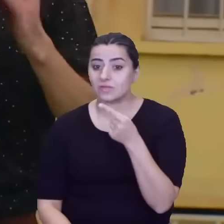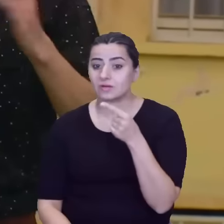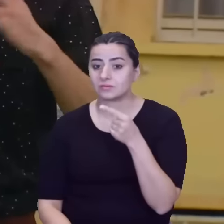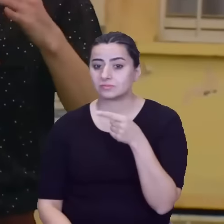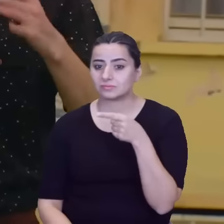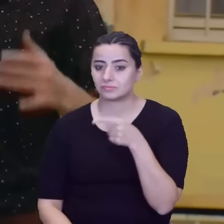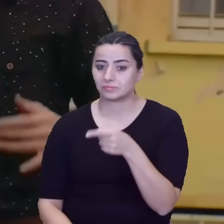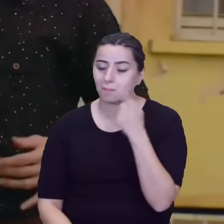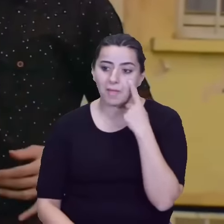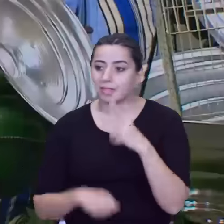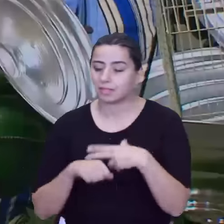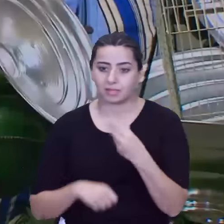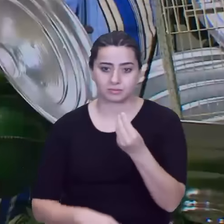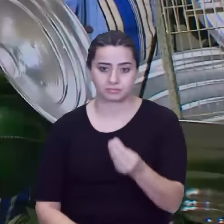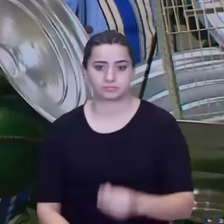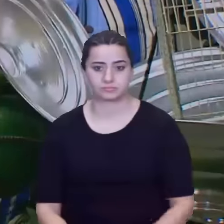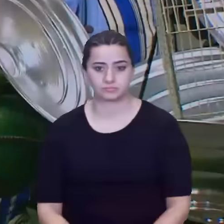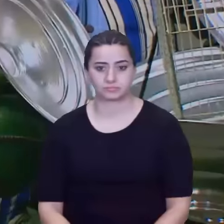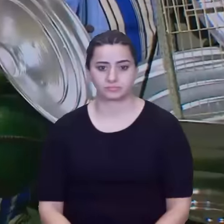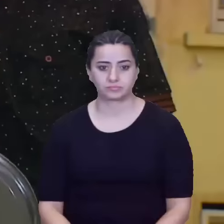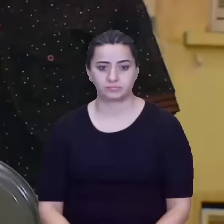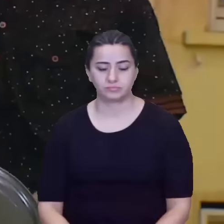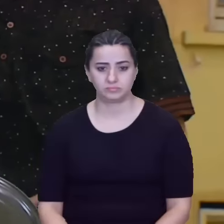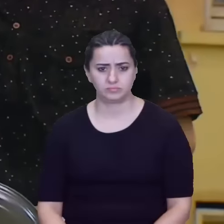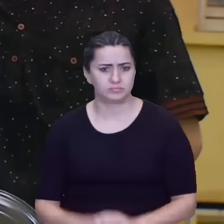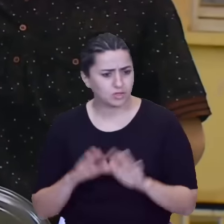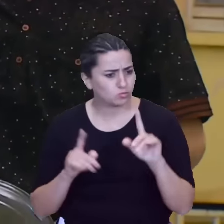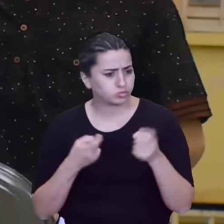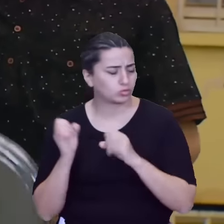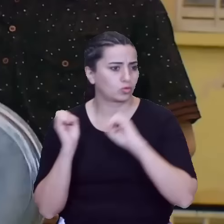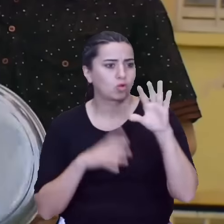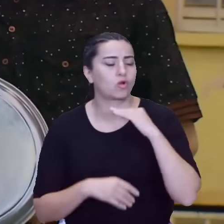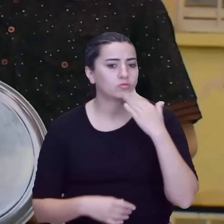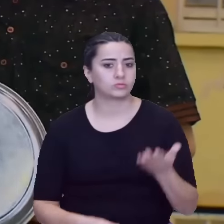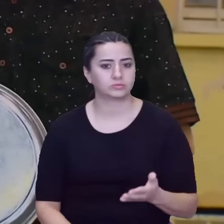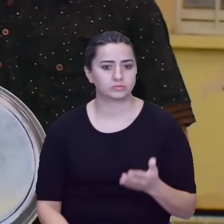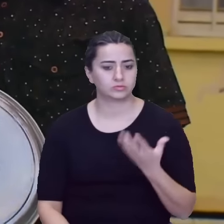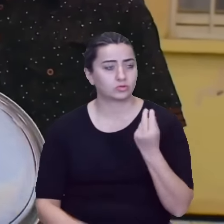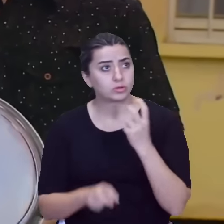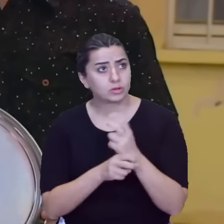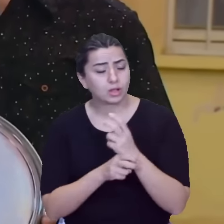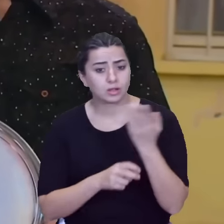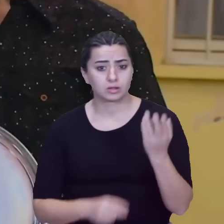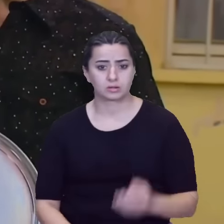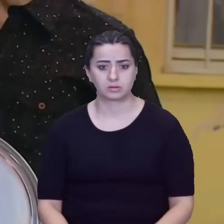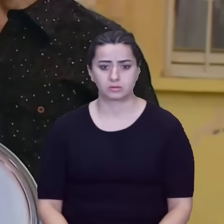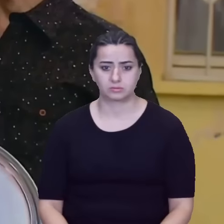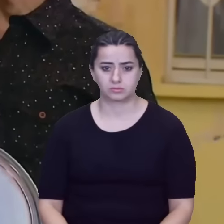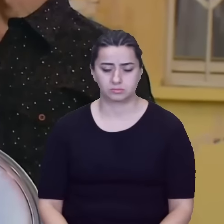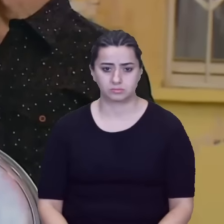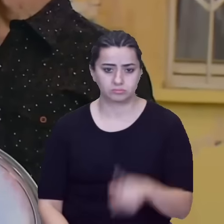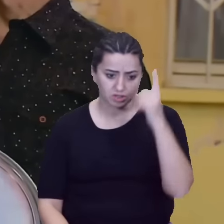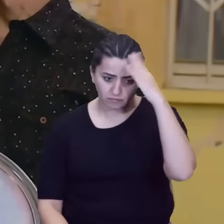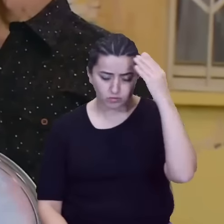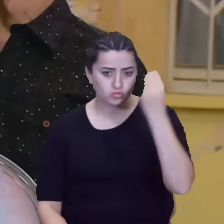diyorum ki, bunu deneyelim. Budik, yeter ya, ne bulursan getirme. Allah Allah. Çok tehlikeli bir hale almaya başladı ya.